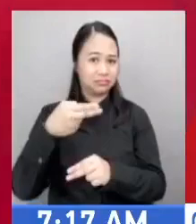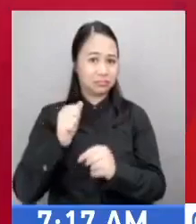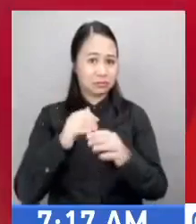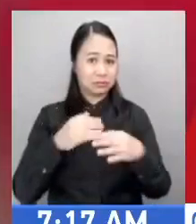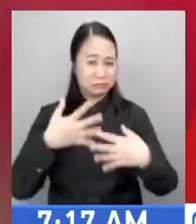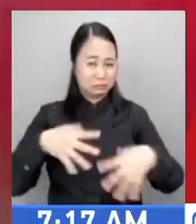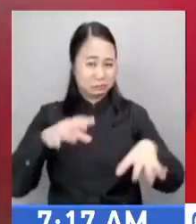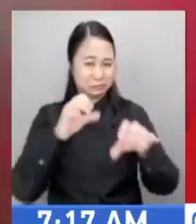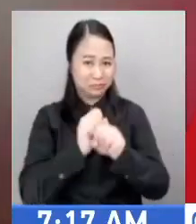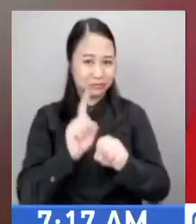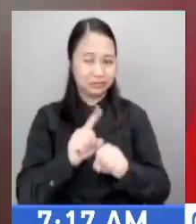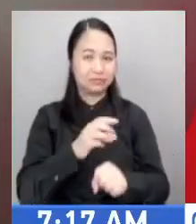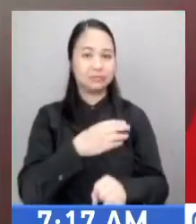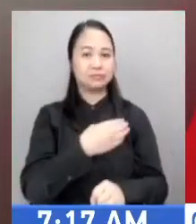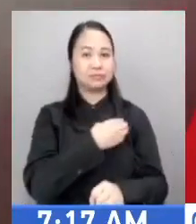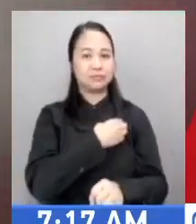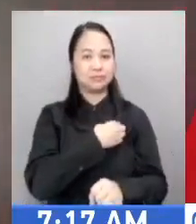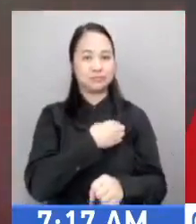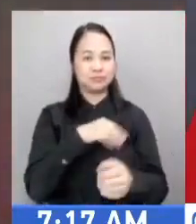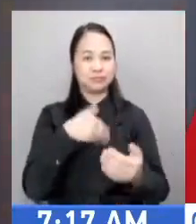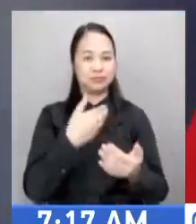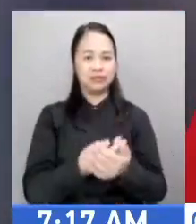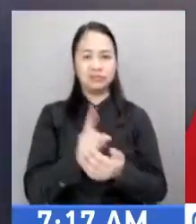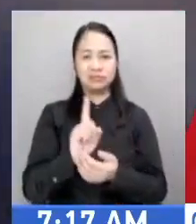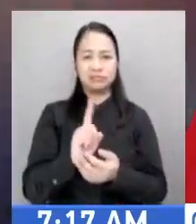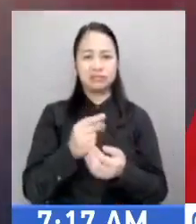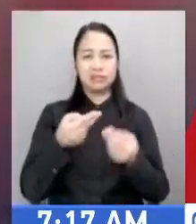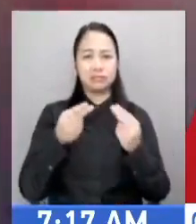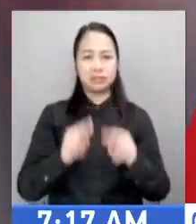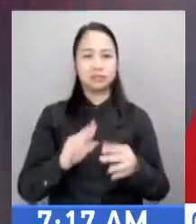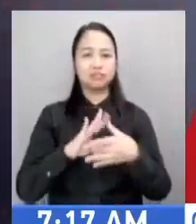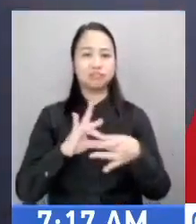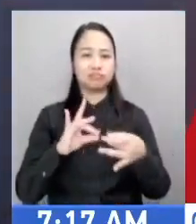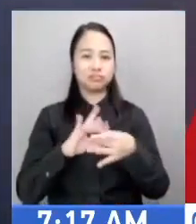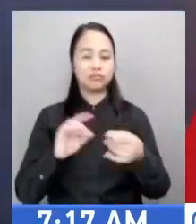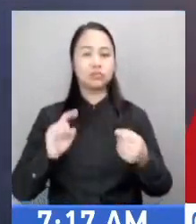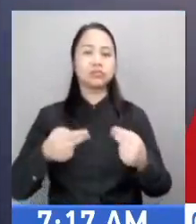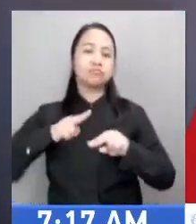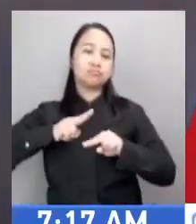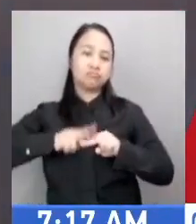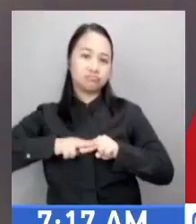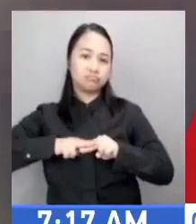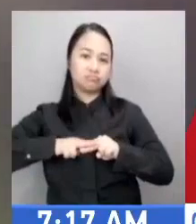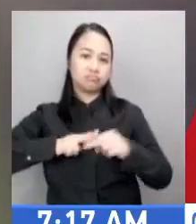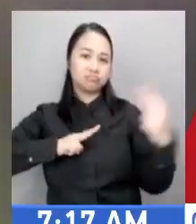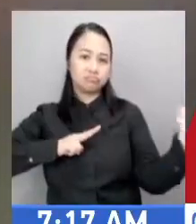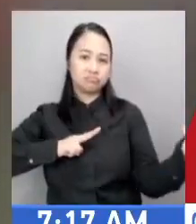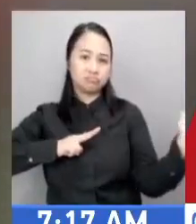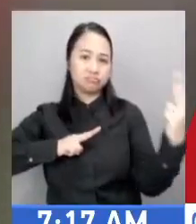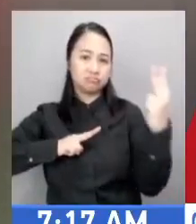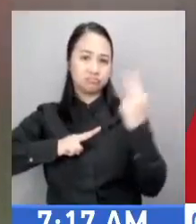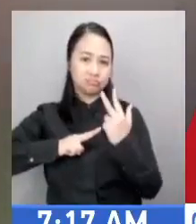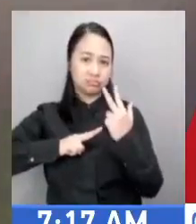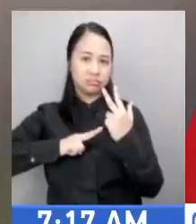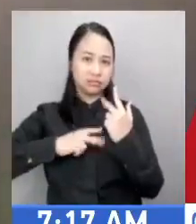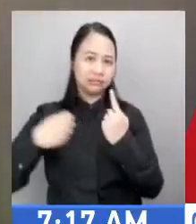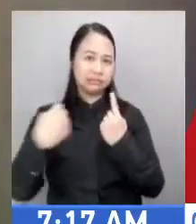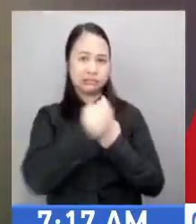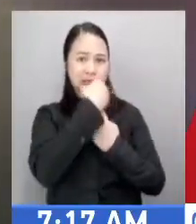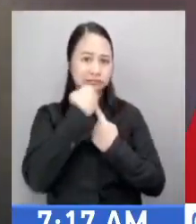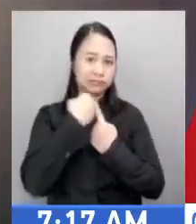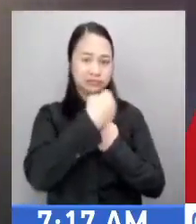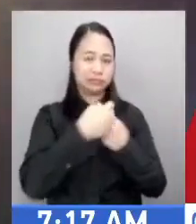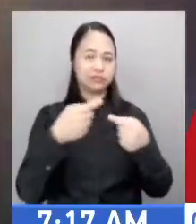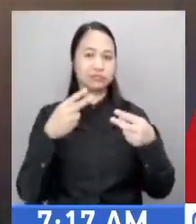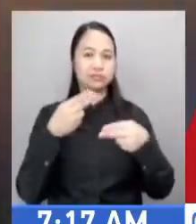biktima, nakaupo siya sa isang bangko nang lapitan at pagsusuntukin ng mga suspect na kinilalang si Ryan Marbebe, Joel